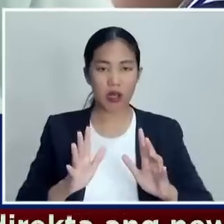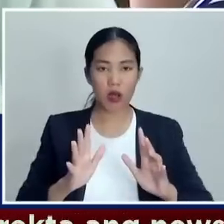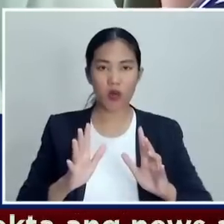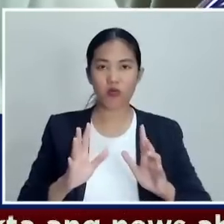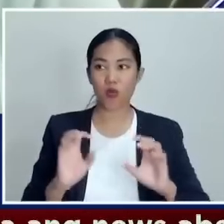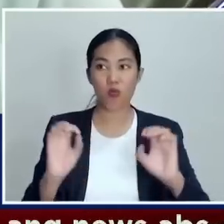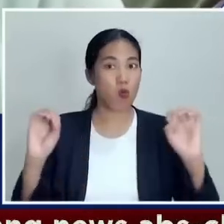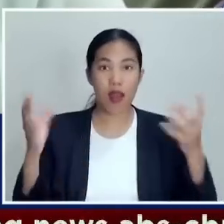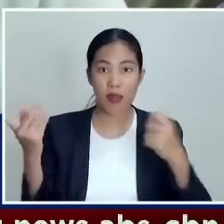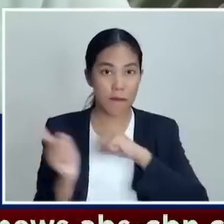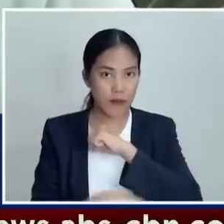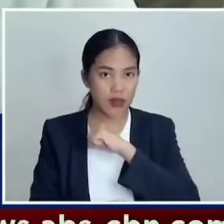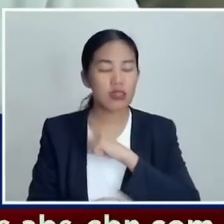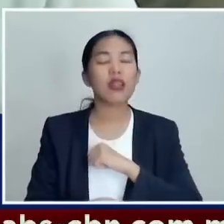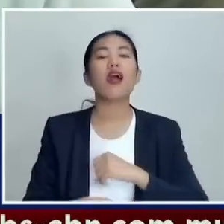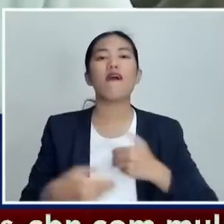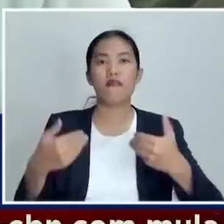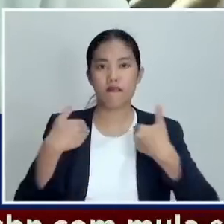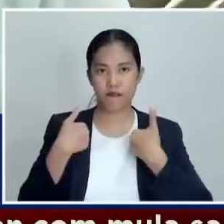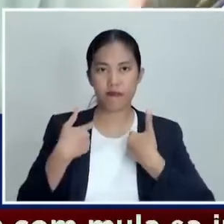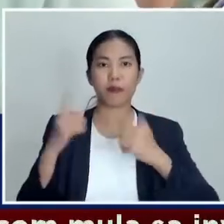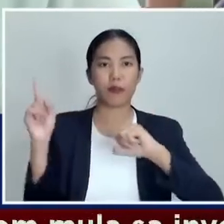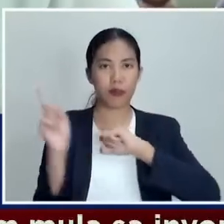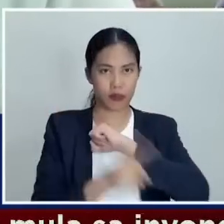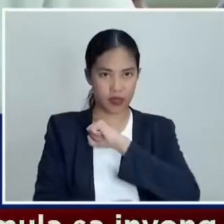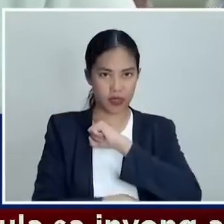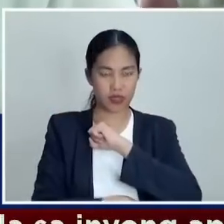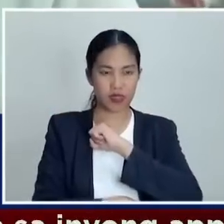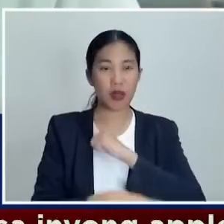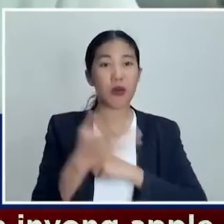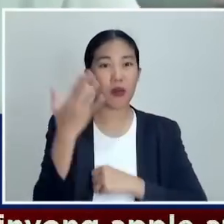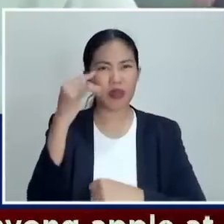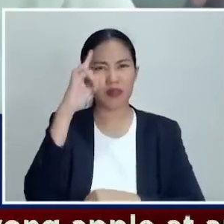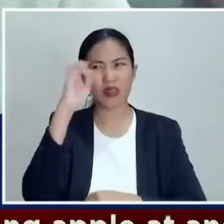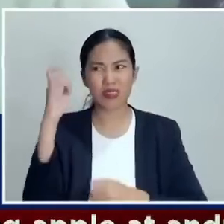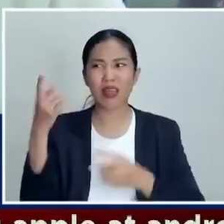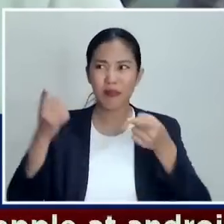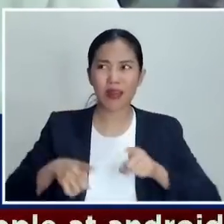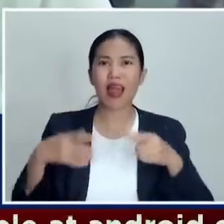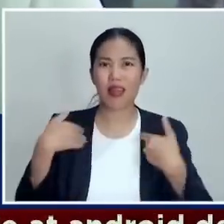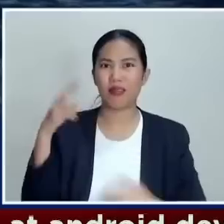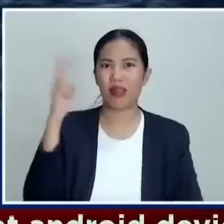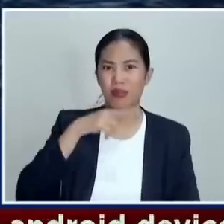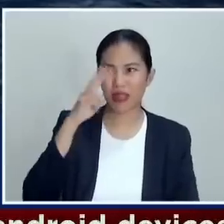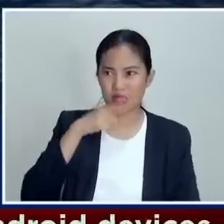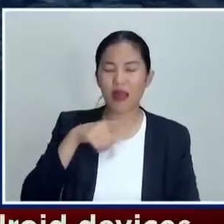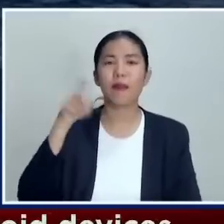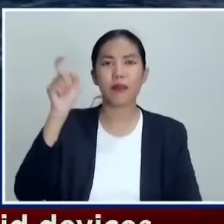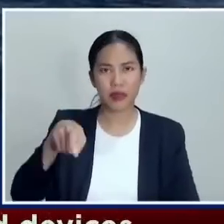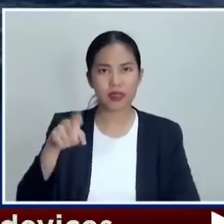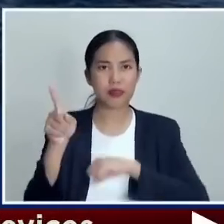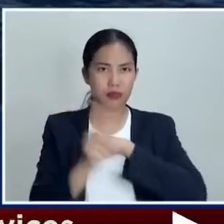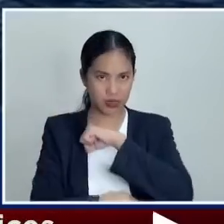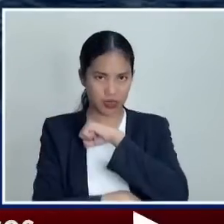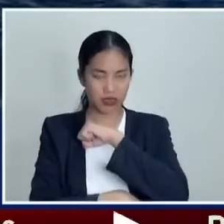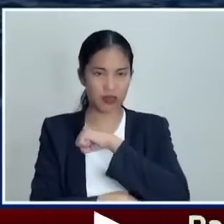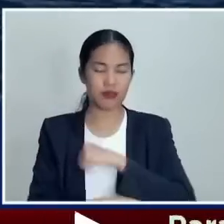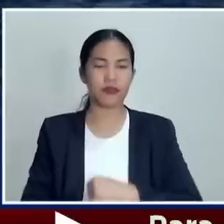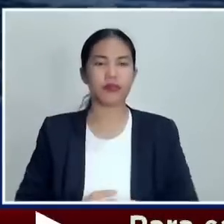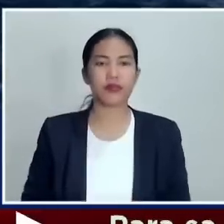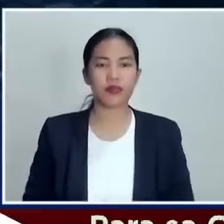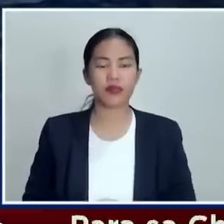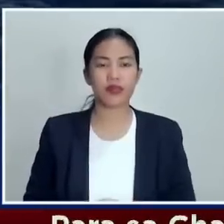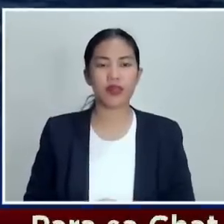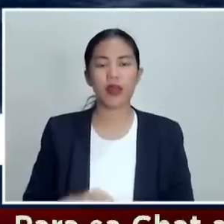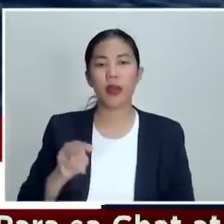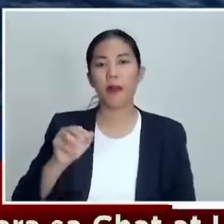mananagot. Meron krimen, may negligence, may biktima, dapat may managot. Pinag-aaralan naman ng Maritime